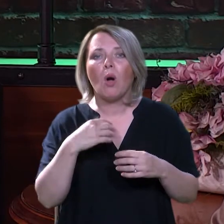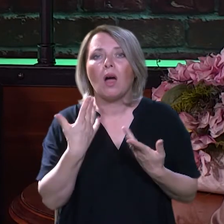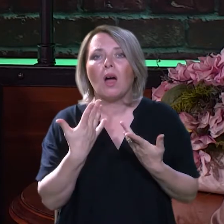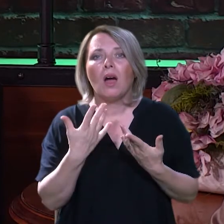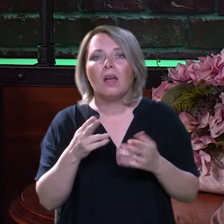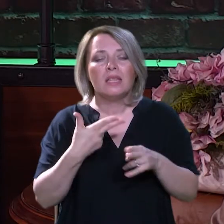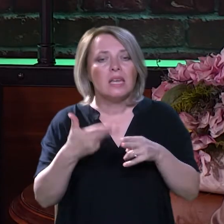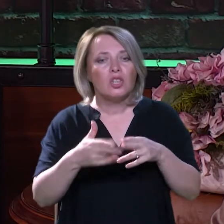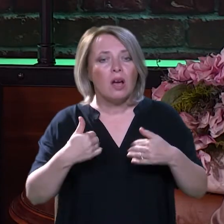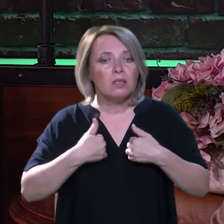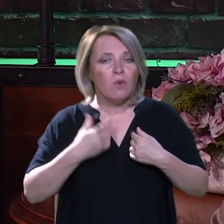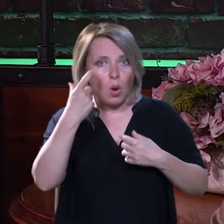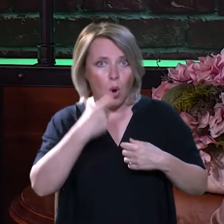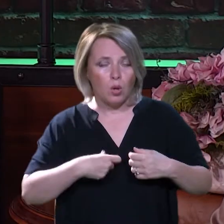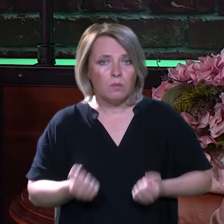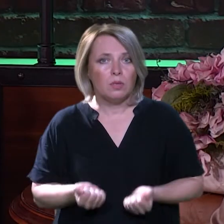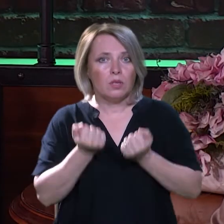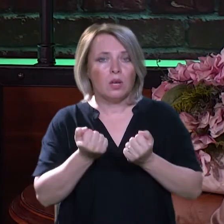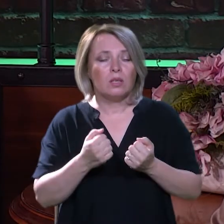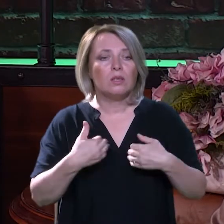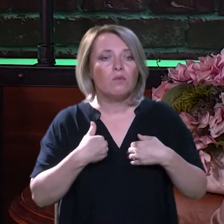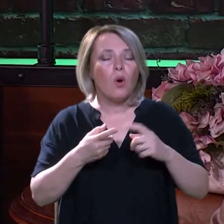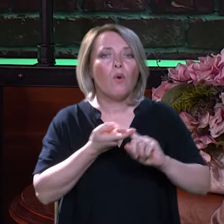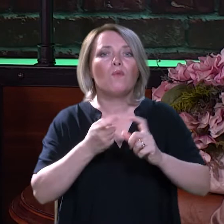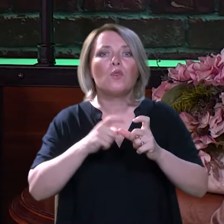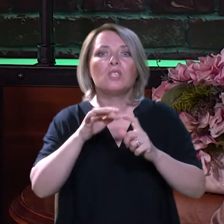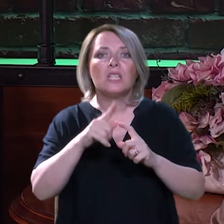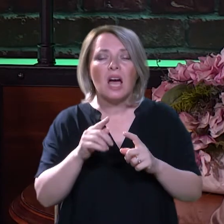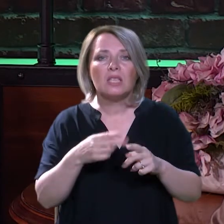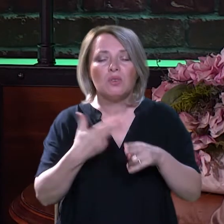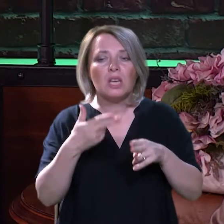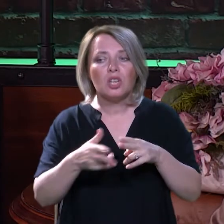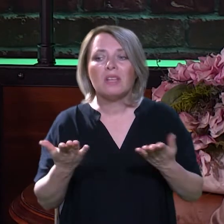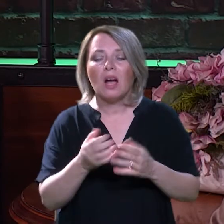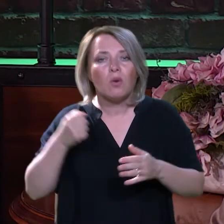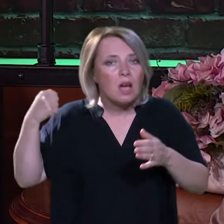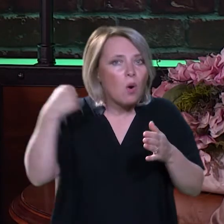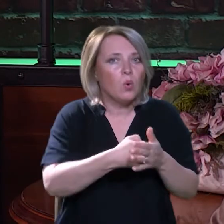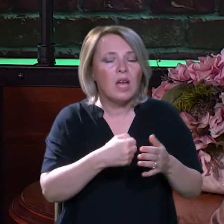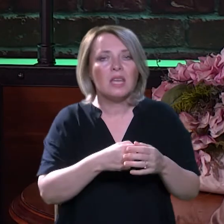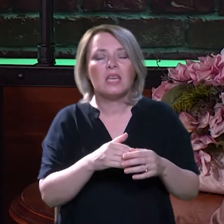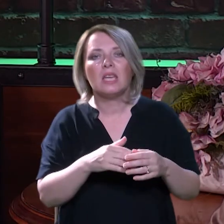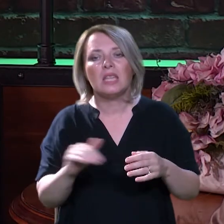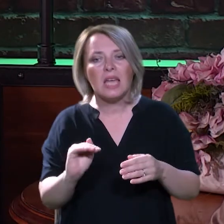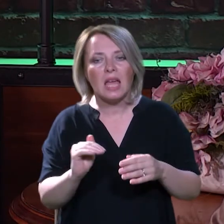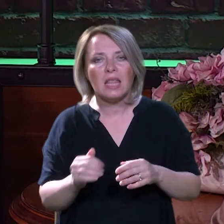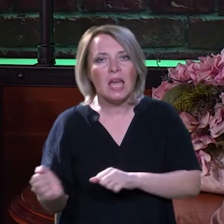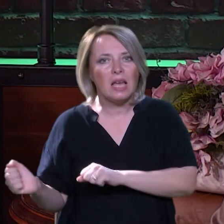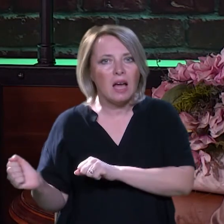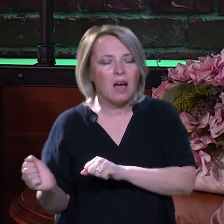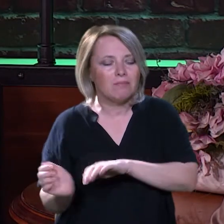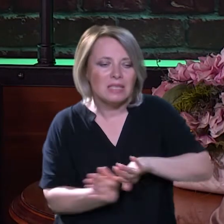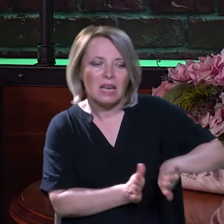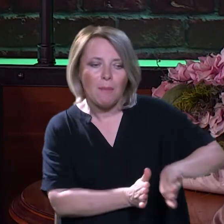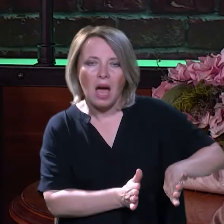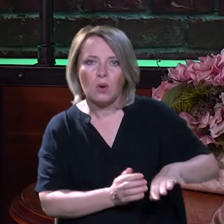i nerješavanja svojih poteškoća, svoju frustraciju razrješava na način da udari dijete ili da ga zanemaruje ili na bilo koji drugi